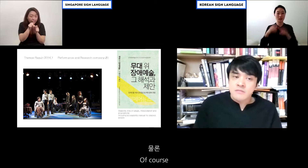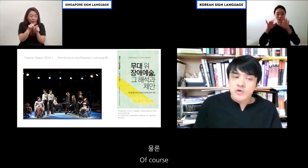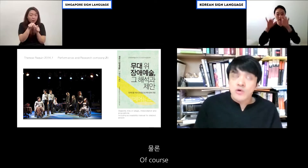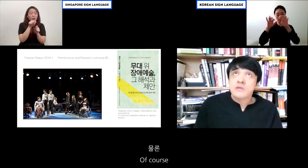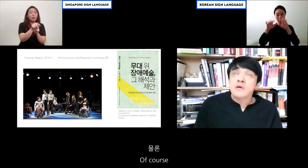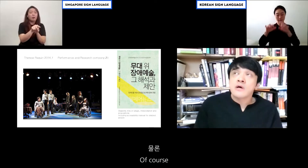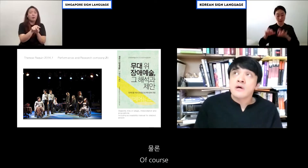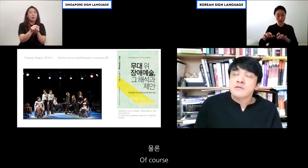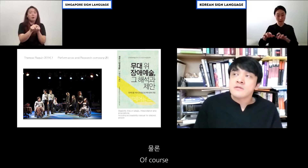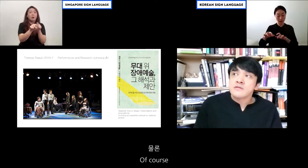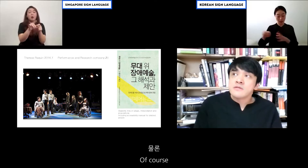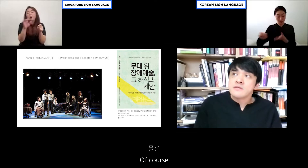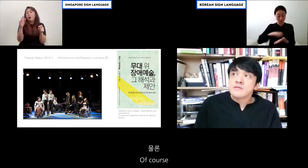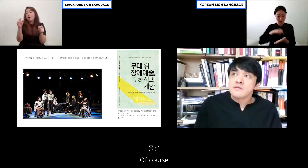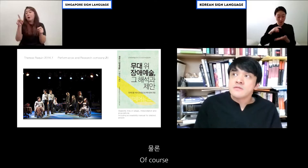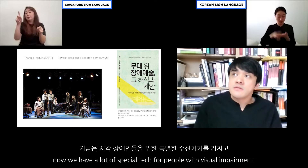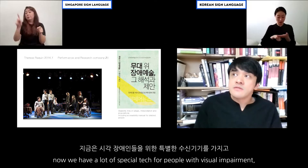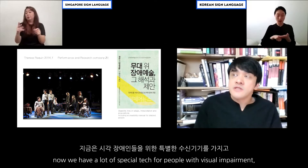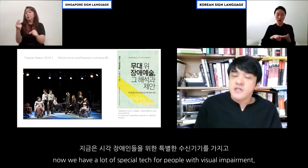물론